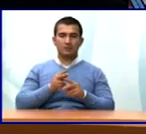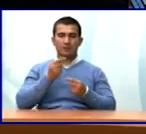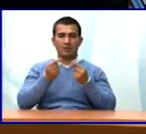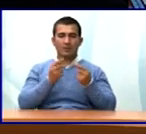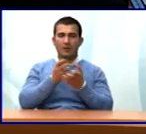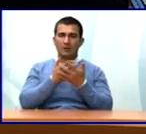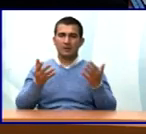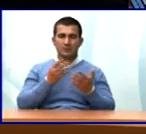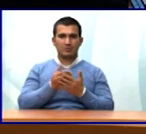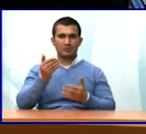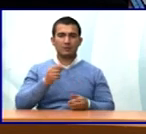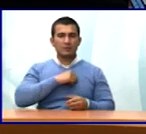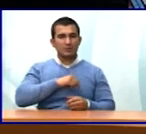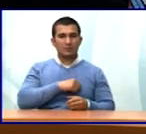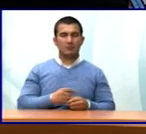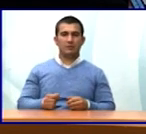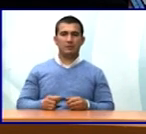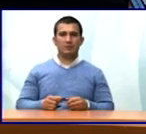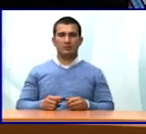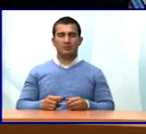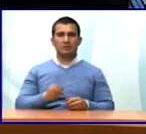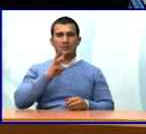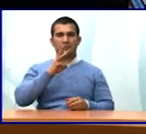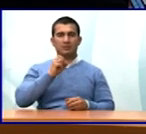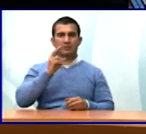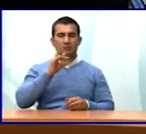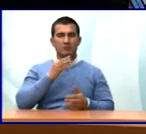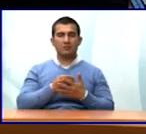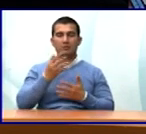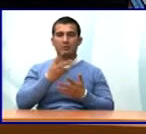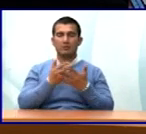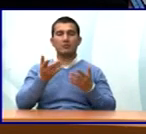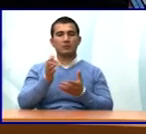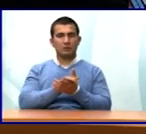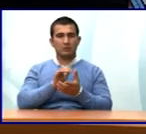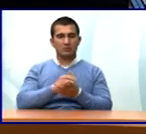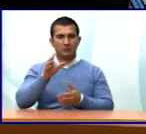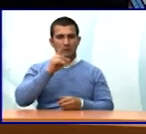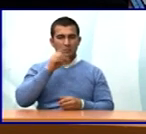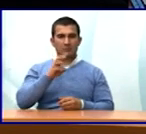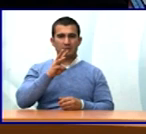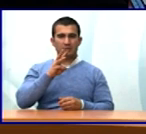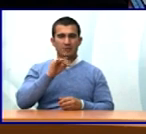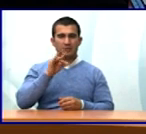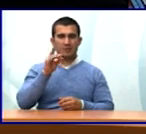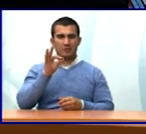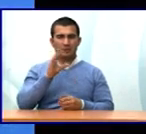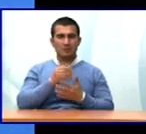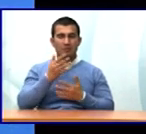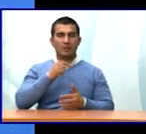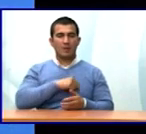Mineral o'g'itlar mavzusini o'tganimizda biz makroelementlar bilan tanishib o'tdik. Endi mikroelementlarning ahamiyati qanday